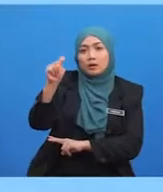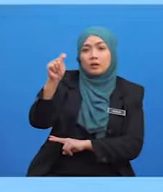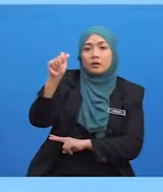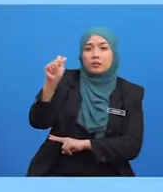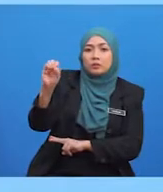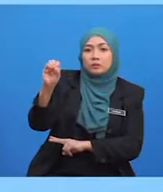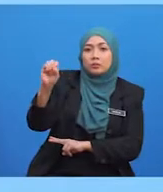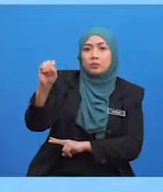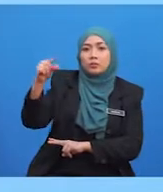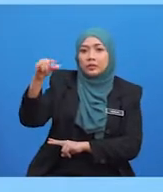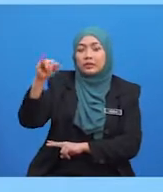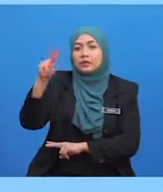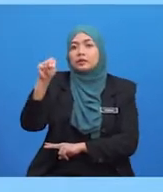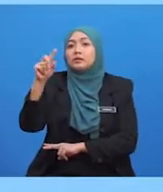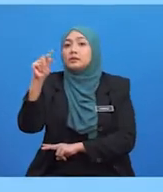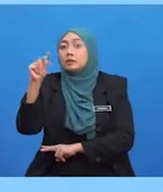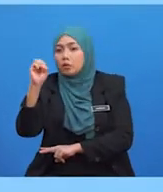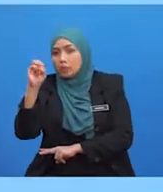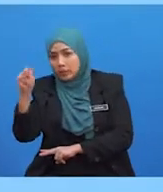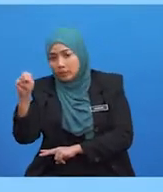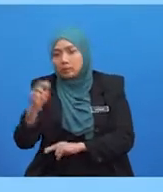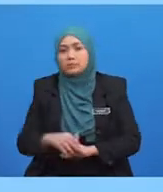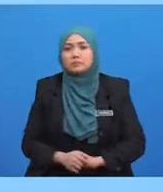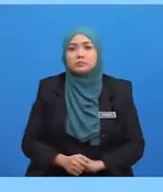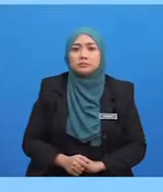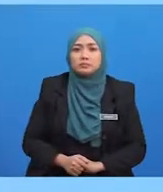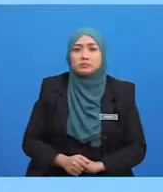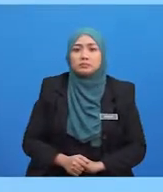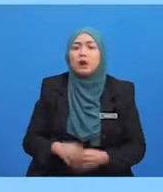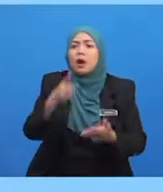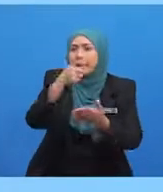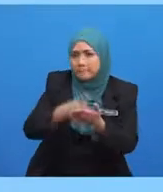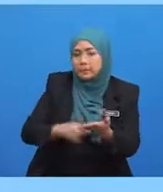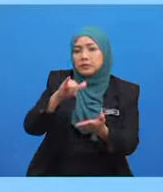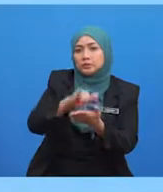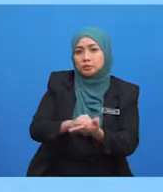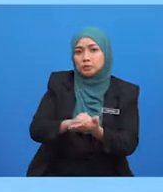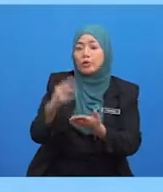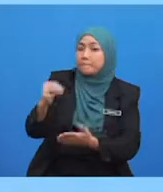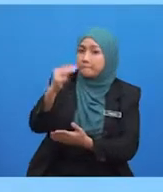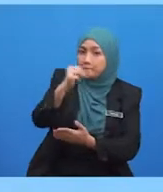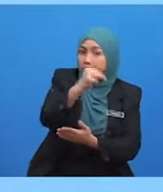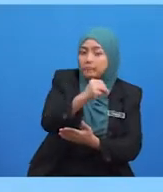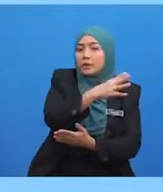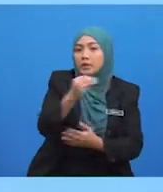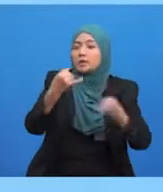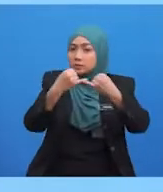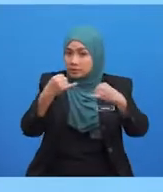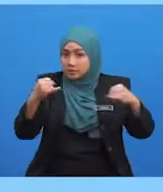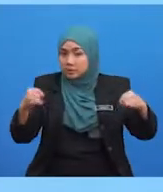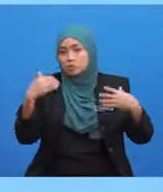Baiklah murid-murid yang cikgu kasihi, kita telah pelajari apa itu mikroorganisma dan